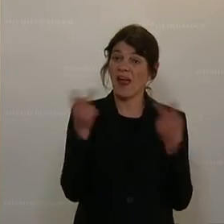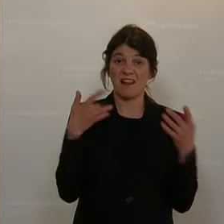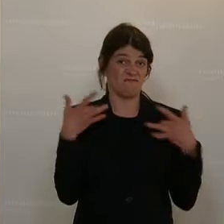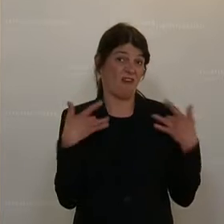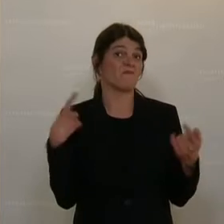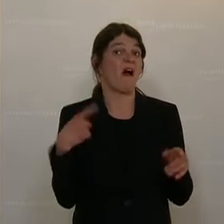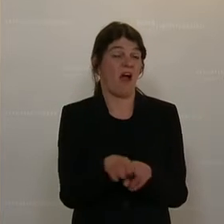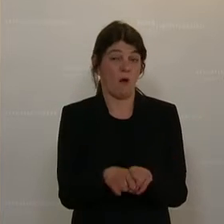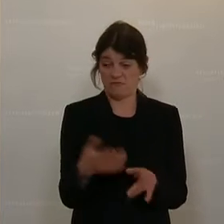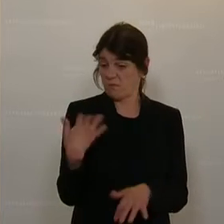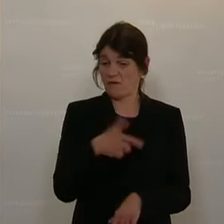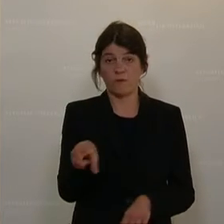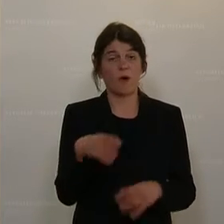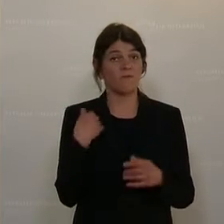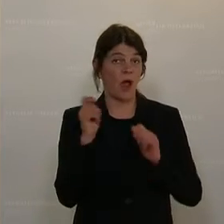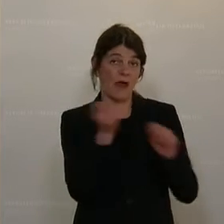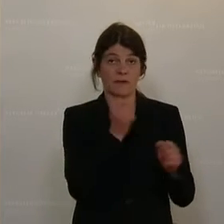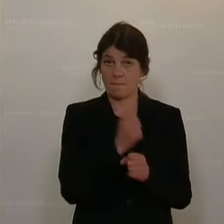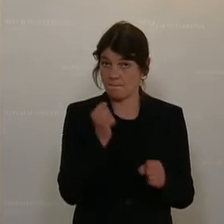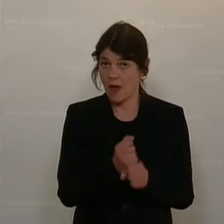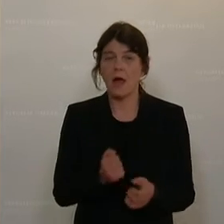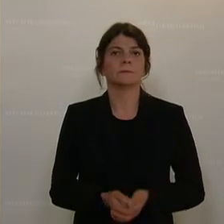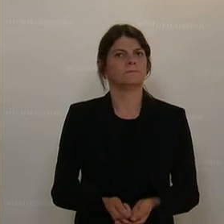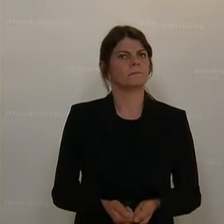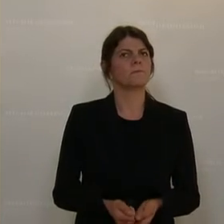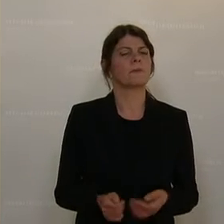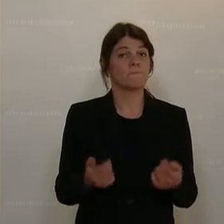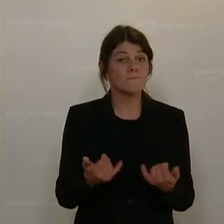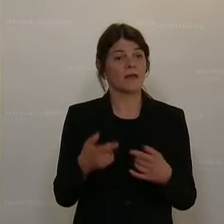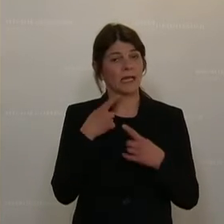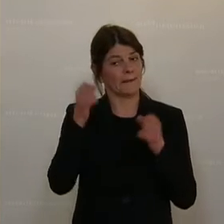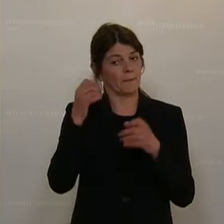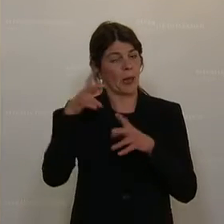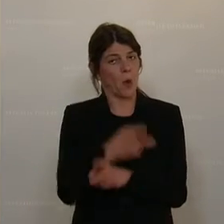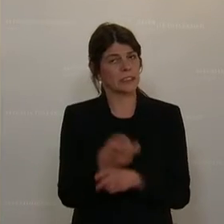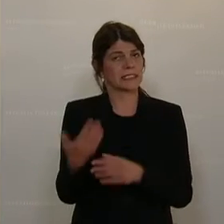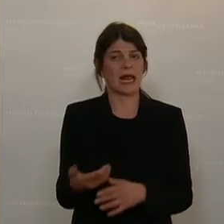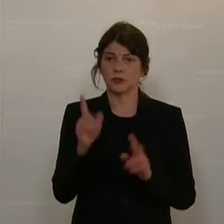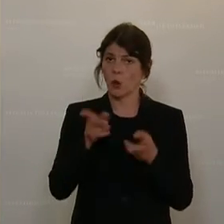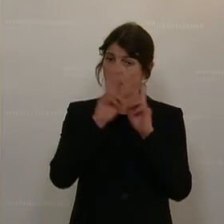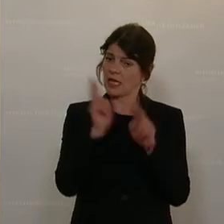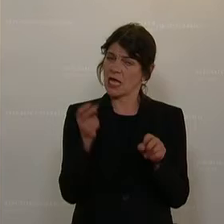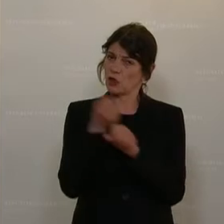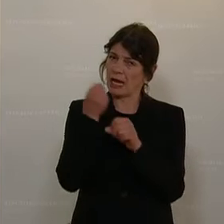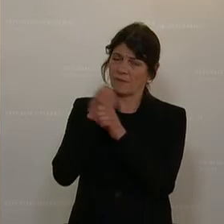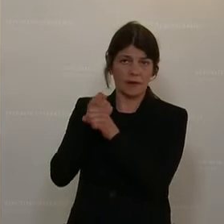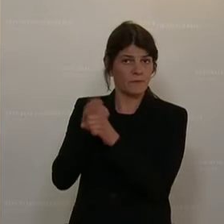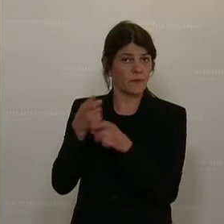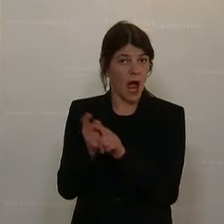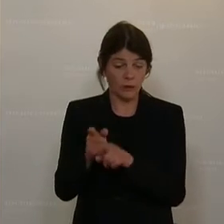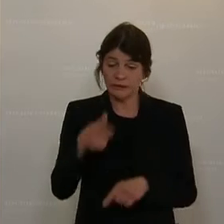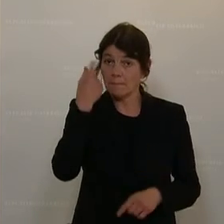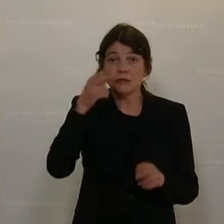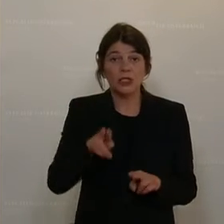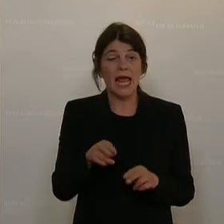hat es aber gegeben, als wir vor wenigen Wochen einen Antrag eingebracht haben, sich als Republik Österreich international dafür einzusetzen, dass